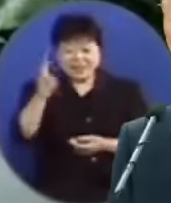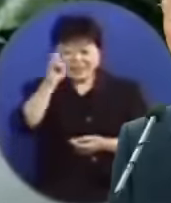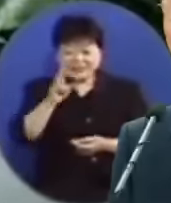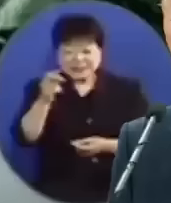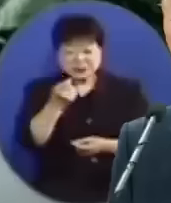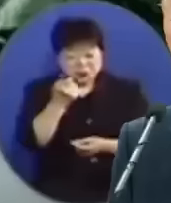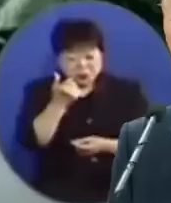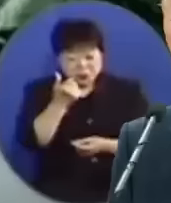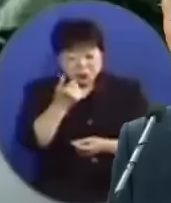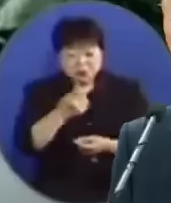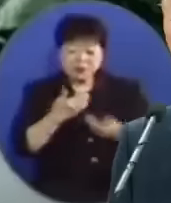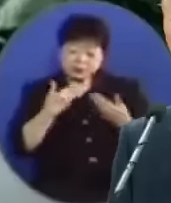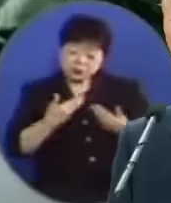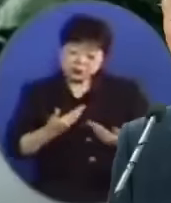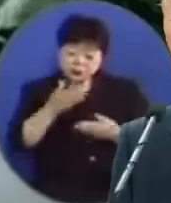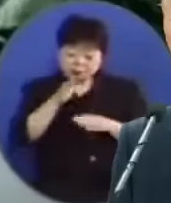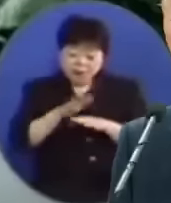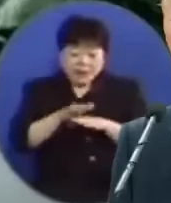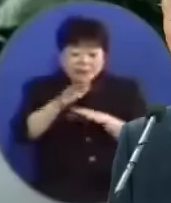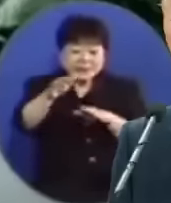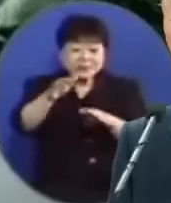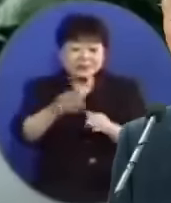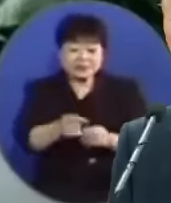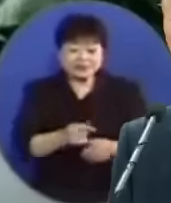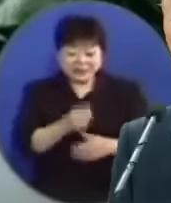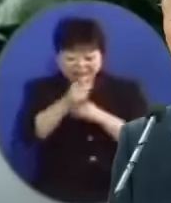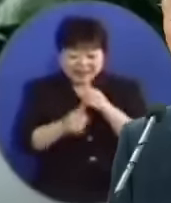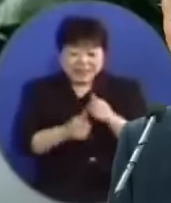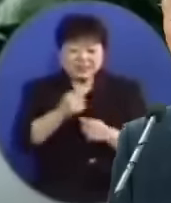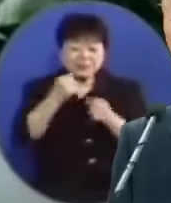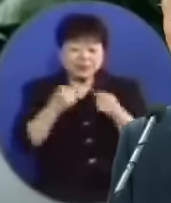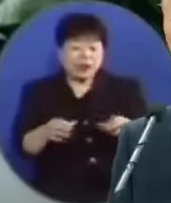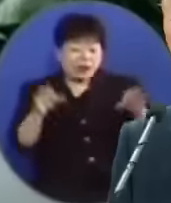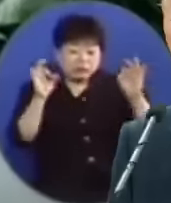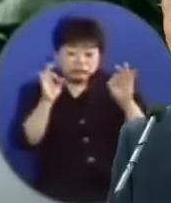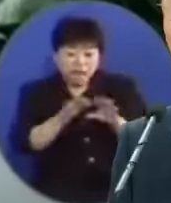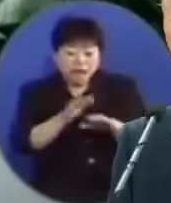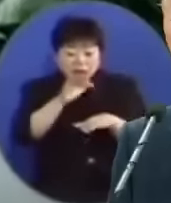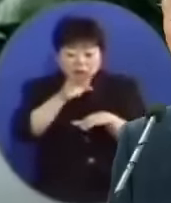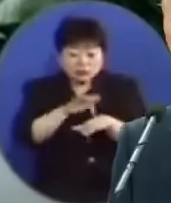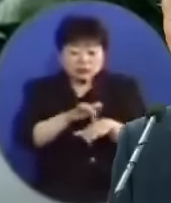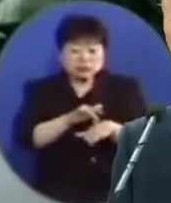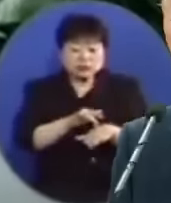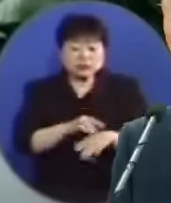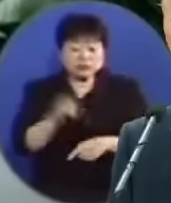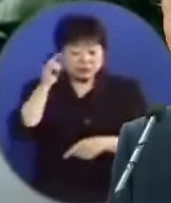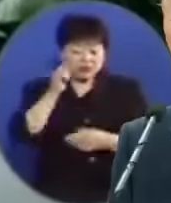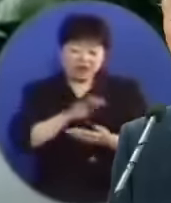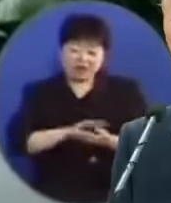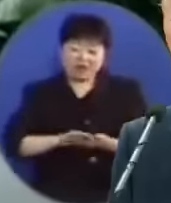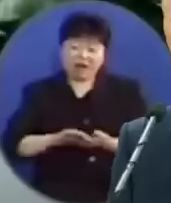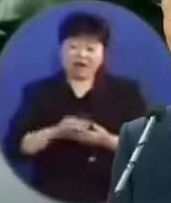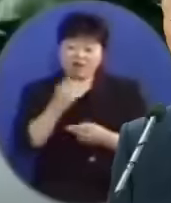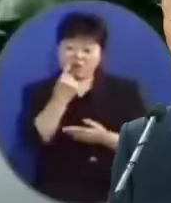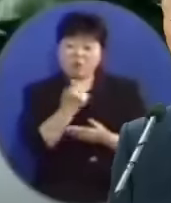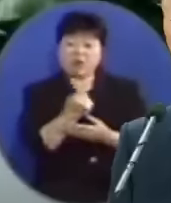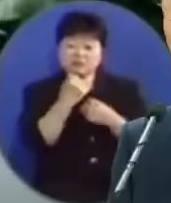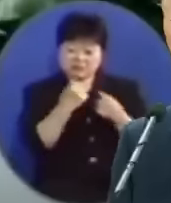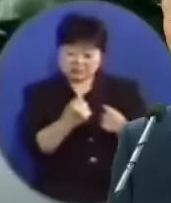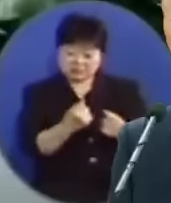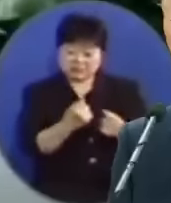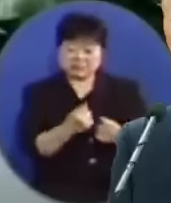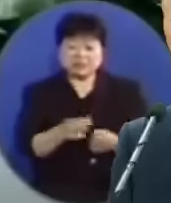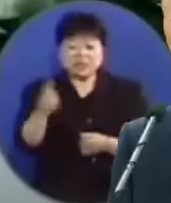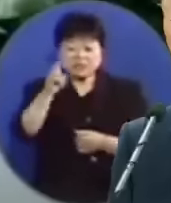찬양을 적게 하고 조용하게 예배해버리려면 벌써 하나님의 임재가 사라지고 귀신이 평안하게 와서 있는 것입니다. 그렇기 때문에